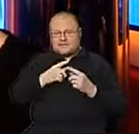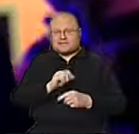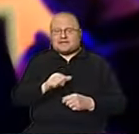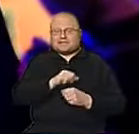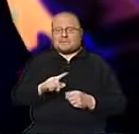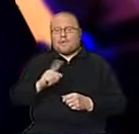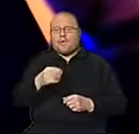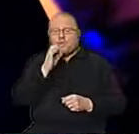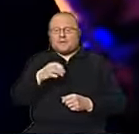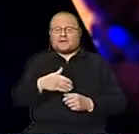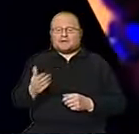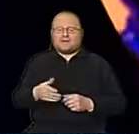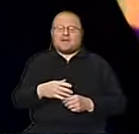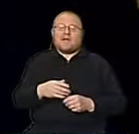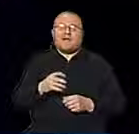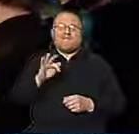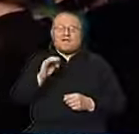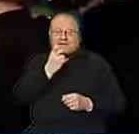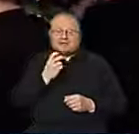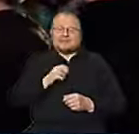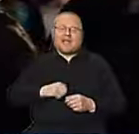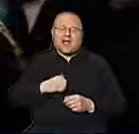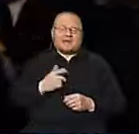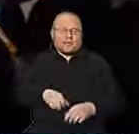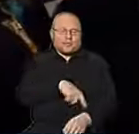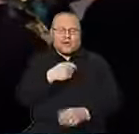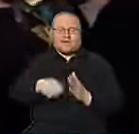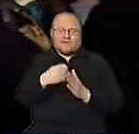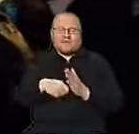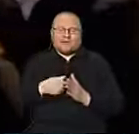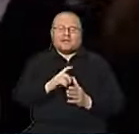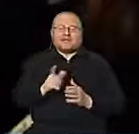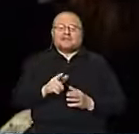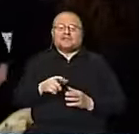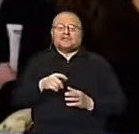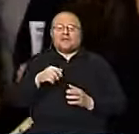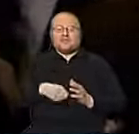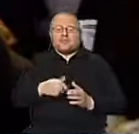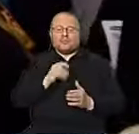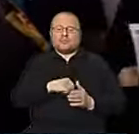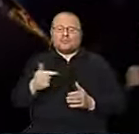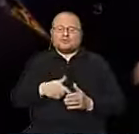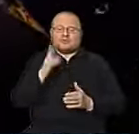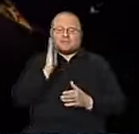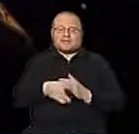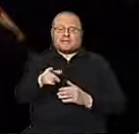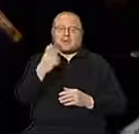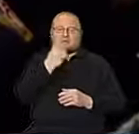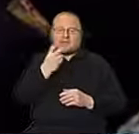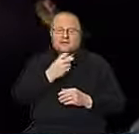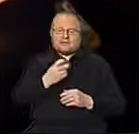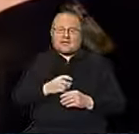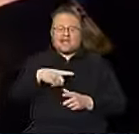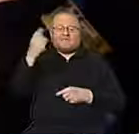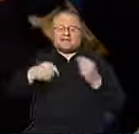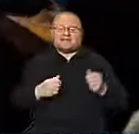stronie. Fani tak długo czekali na 7. część sagi, że nie widzą innego wyjścia. Film musi sprostać ich oczekiwaniom. Jak twierdzą, Gwiezdnych Wojen